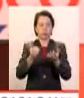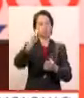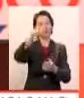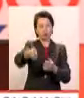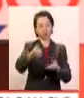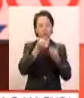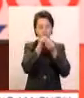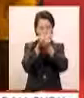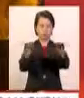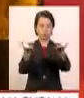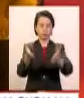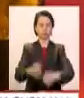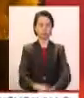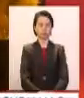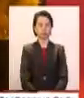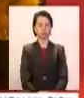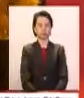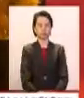hari.